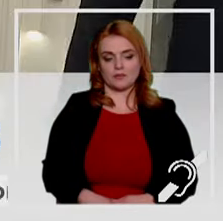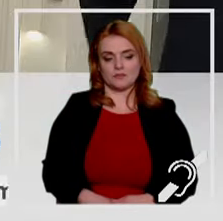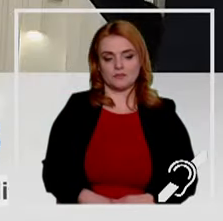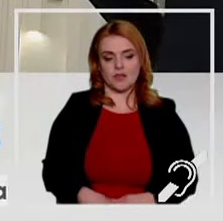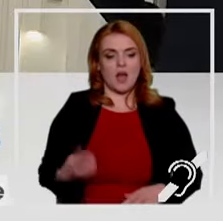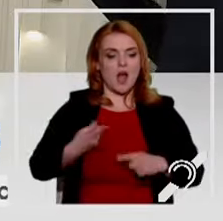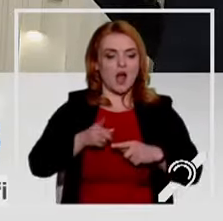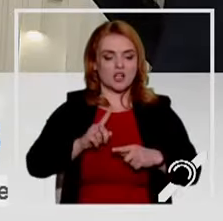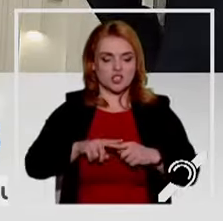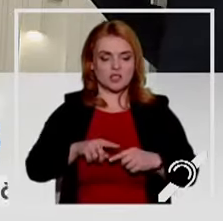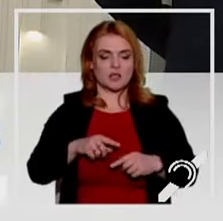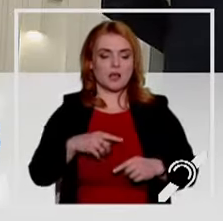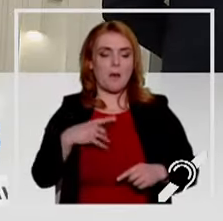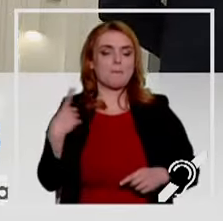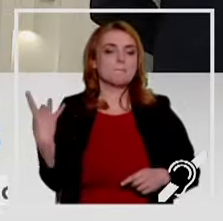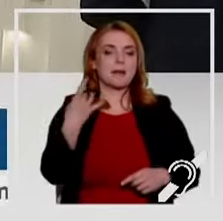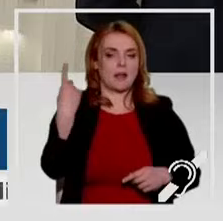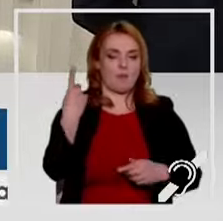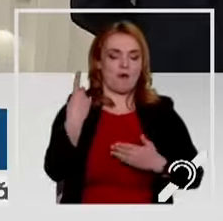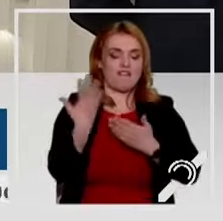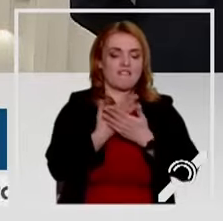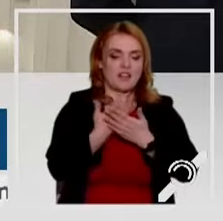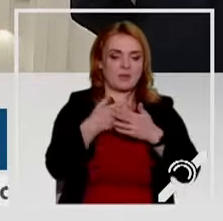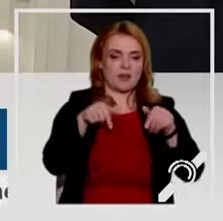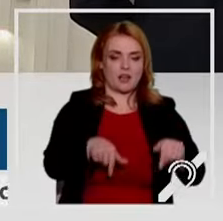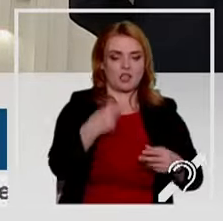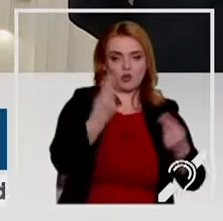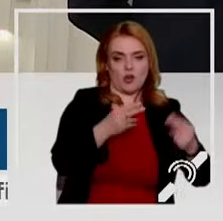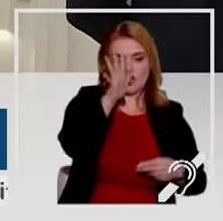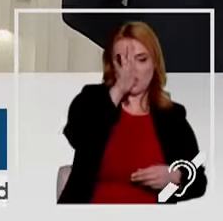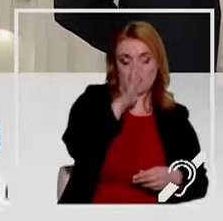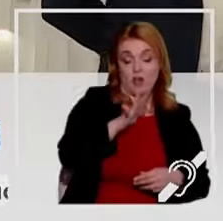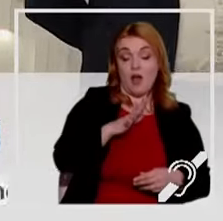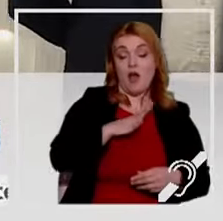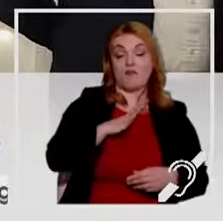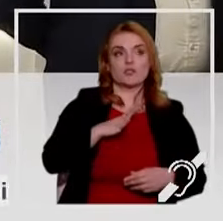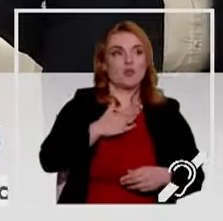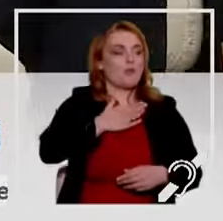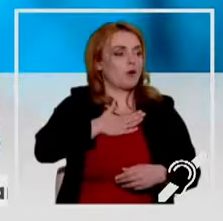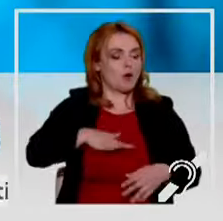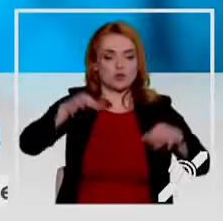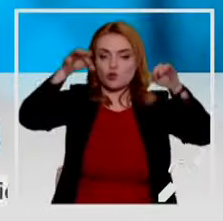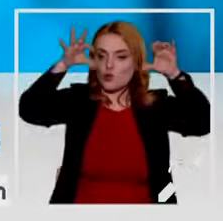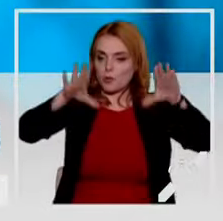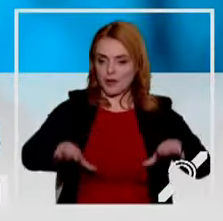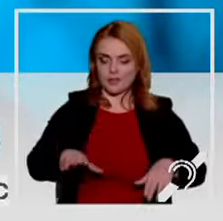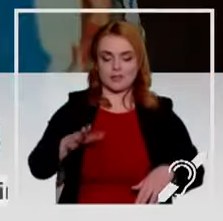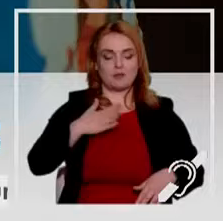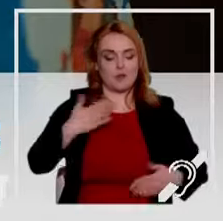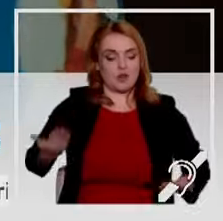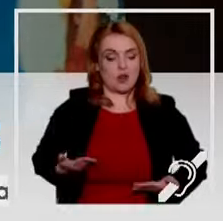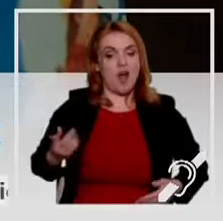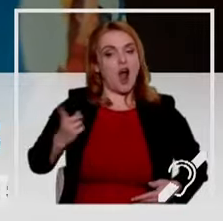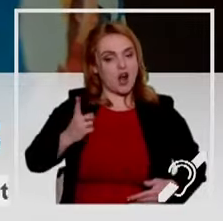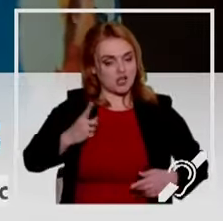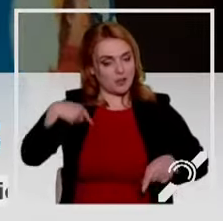primul film pe care îl fac la Chișinău. A fost una din cele mai frumoase surprize plăcute pe care le-am avut în viața mea. Abia aștept